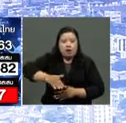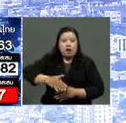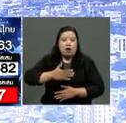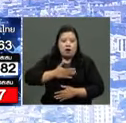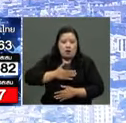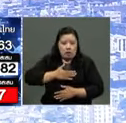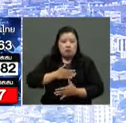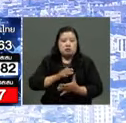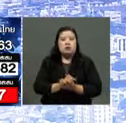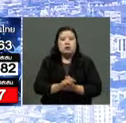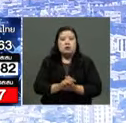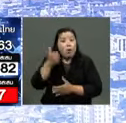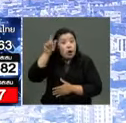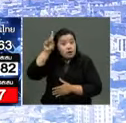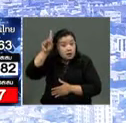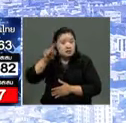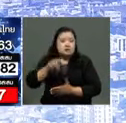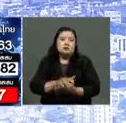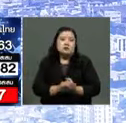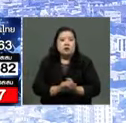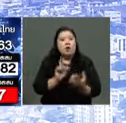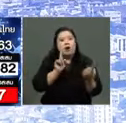สิ่งที่ต้องสอบสวนโรคขึ้นมานะครับก็จะได้สามารถดำเนินกิจกรรมนี้ได้นะครับมีตัวเลขที่น่าสนใจหลายๆตัวนะครับที่เราอยากจะคุยกันนะครับนะครับมีการทำการทดลองนะครับดูว่าแต่ละคนนะครับที่มีอยู่ในกลุ่มเสี่ยงสัมผัสโลกขึ้นว่าระบบนี้สามารถทำงานทำงานได้จริงไหมนะครับทางทีมผู้ผลิตนะครับก็ได้ทำการทำสถานการณ์จำลองขึ้นมานะครับตอนนี้นะครับพบว่านะครับแต่ละวันนะครับเราอยู่ในสถานที่นะครับแต่ละวันนี้เจอคนประมาณ500